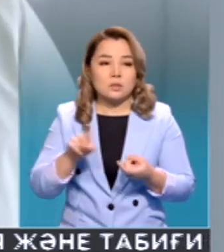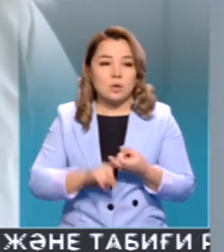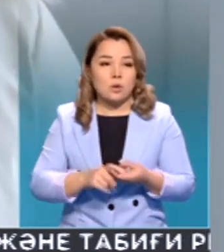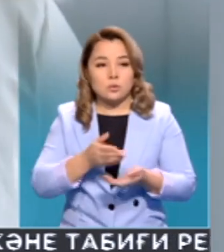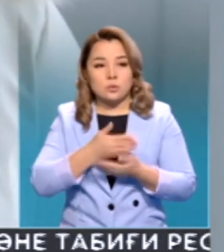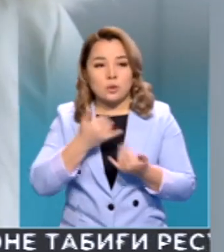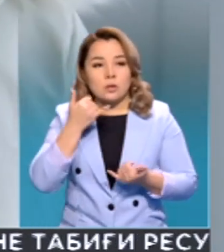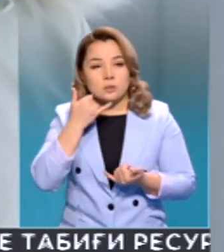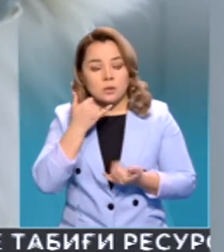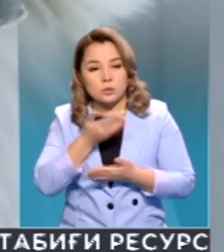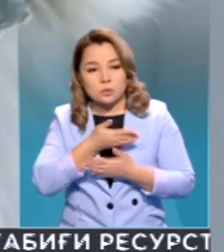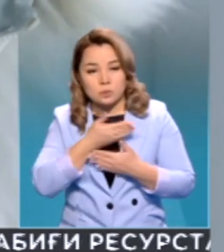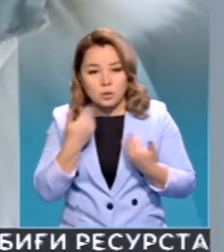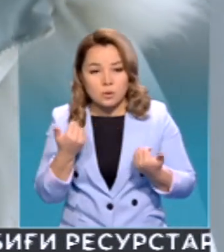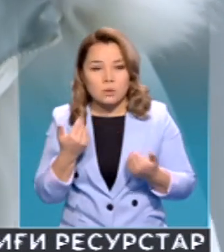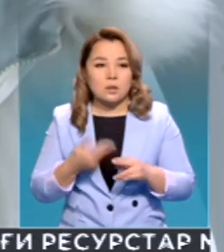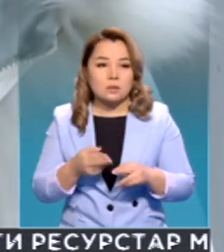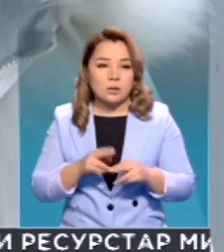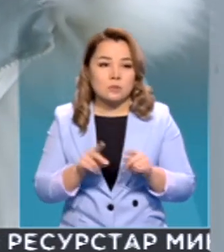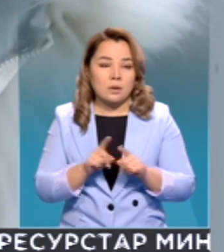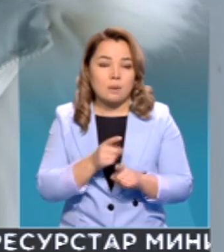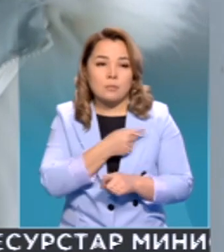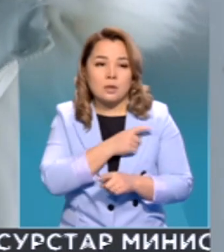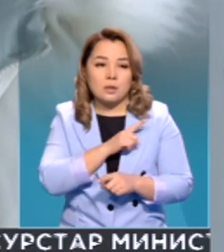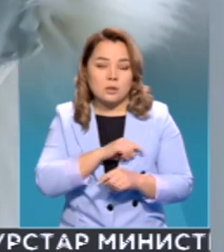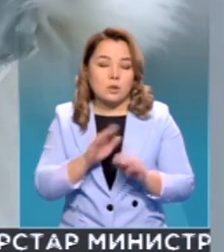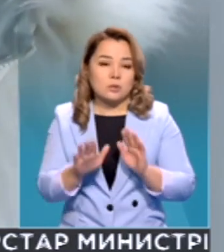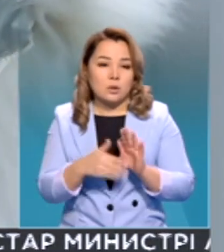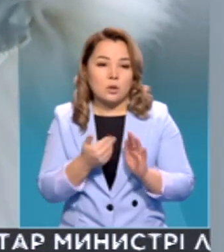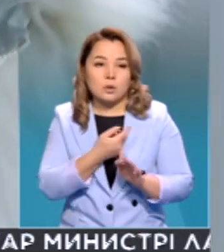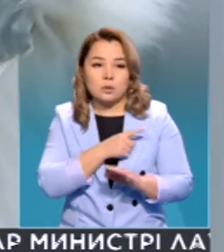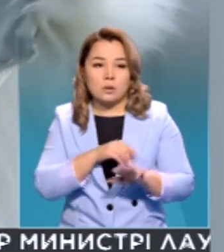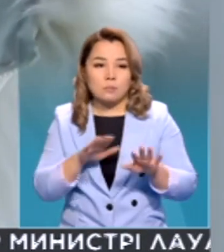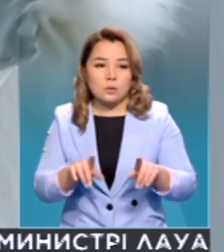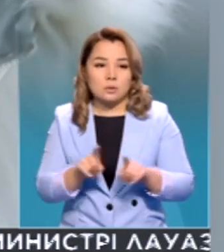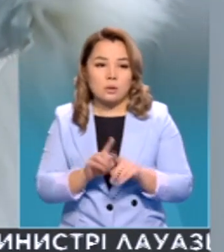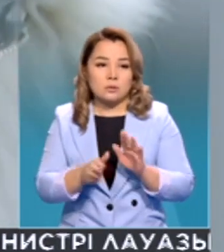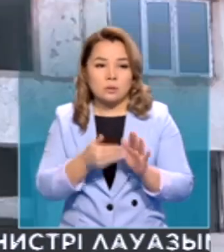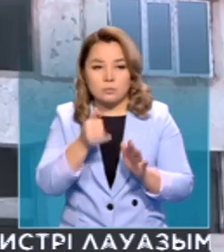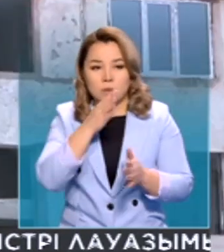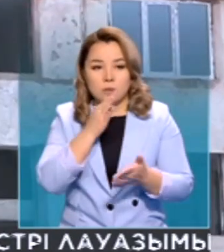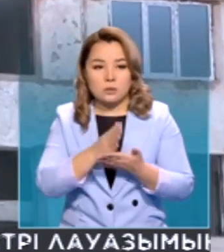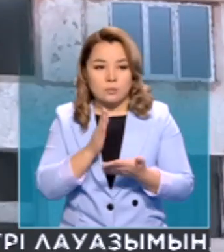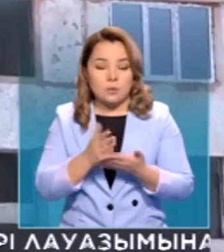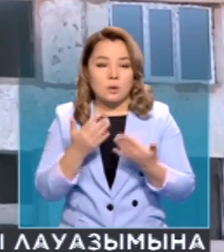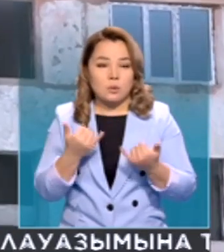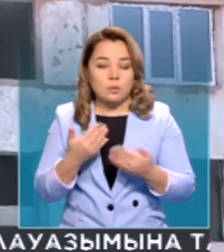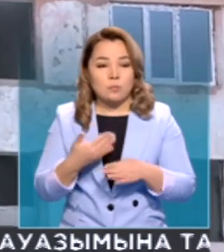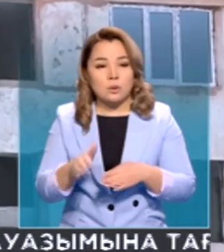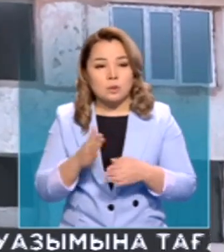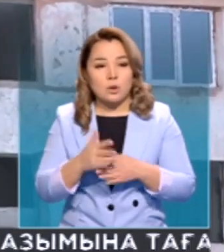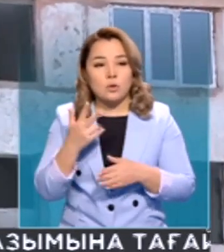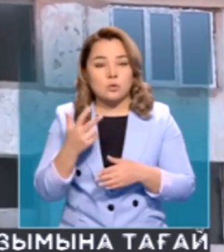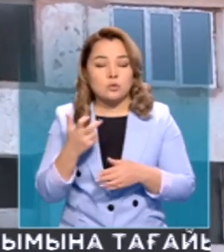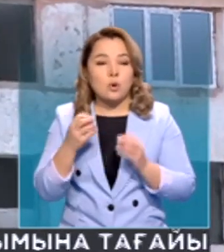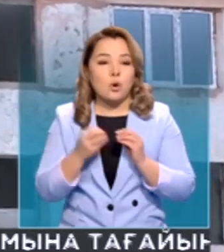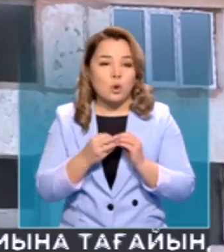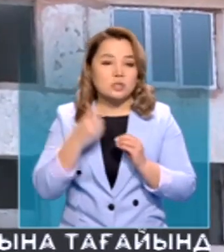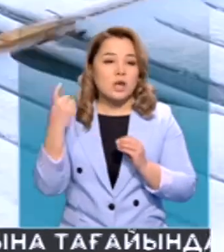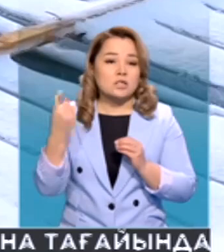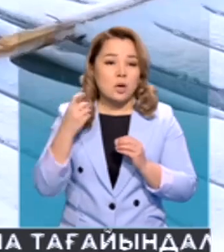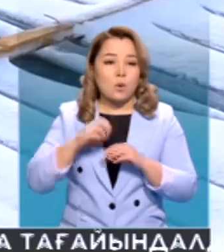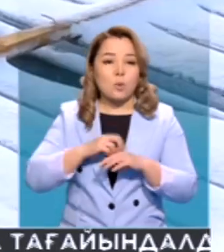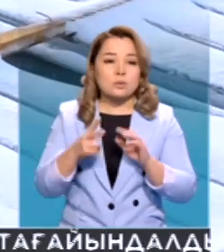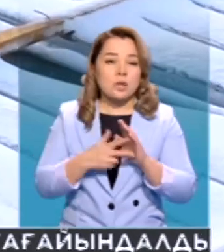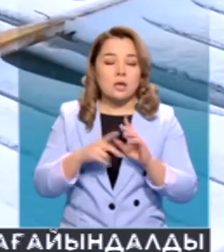жоқ соткаға. Связь болса, хотя бы на больницадан скорый шақыратын. Скорый да шақырамай қалдым. Бұдан бөлік 310 шаруашылық, 18